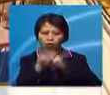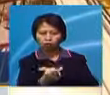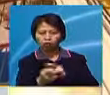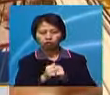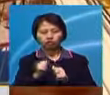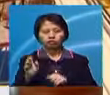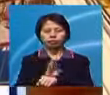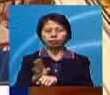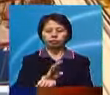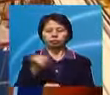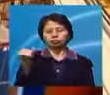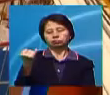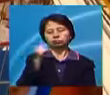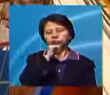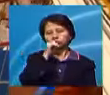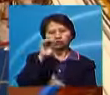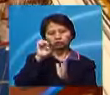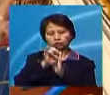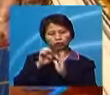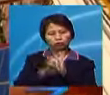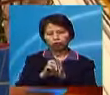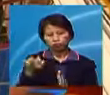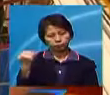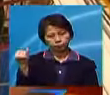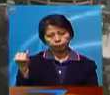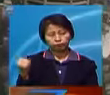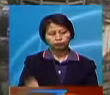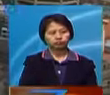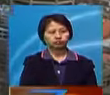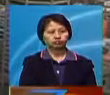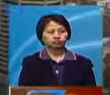oleh peniaga yang tidak beretika.